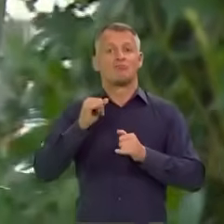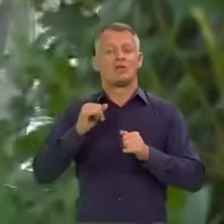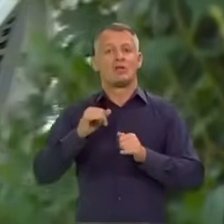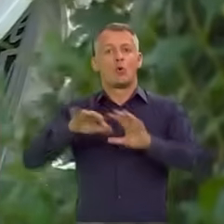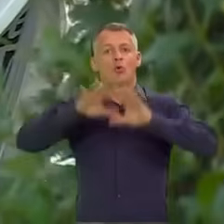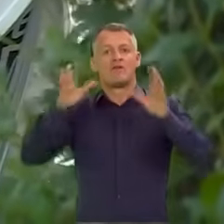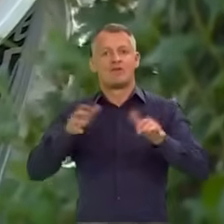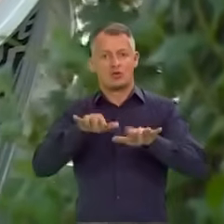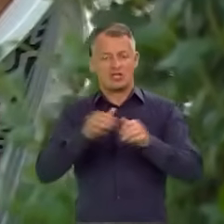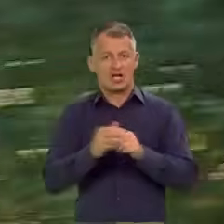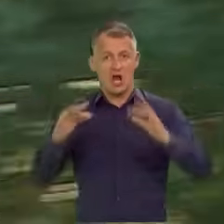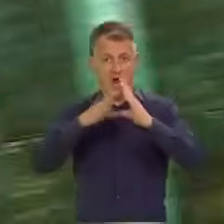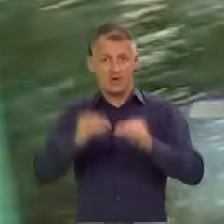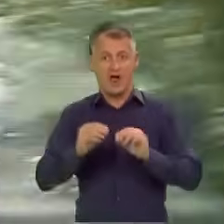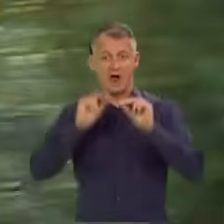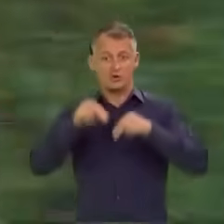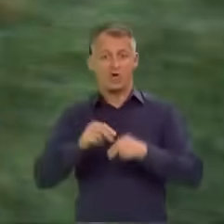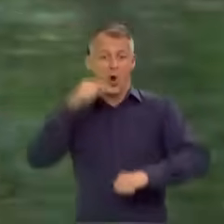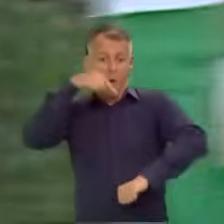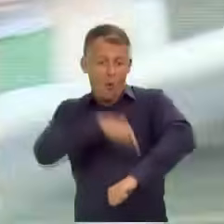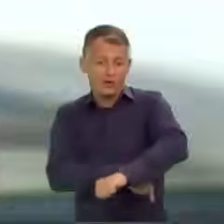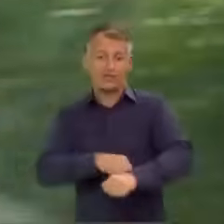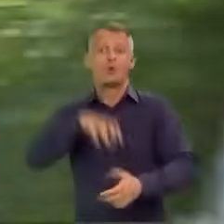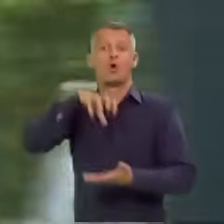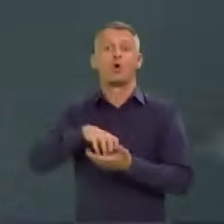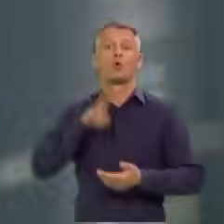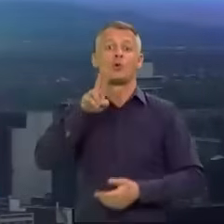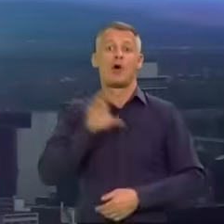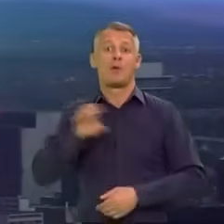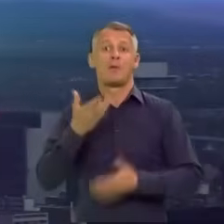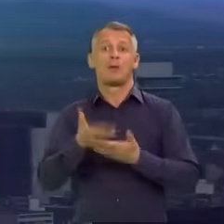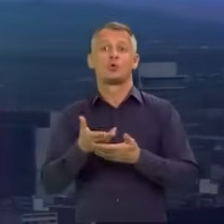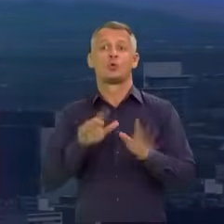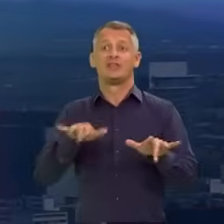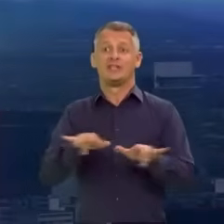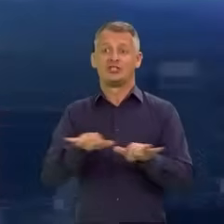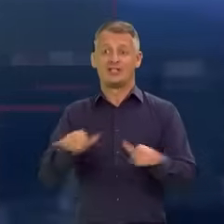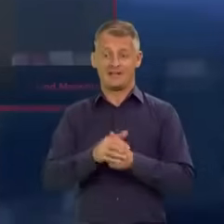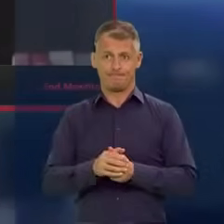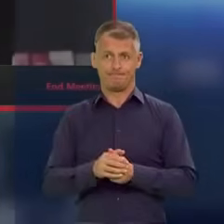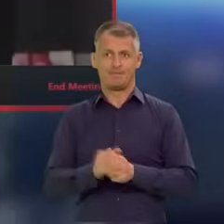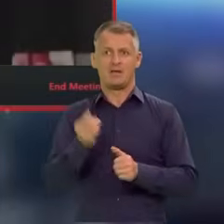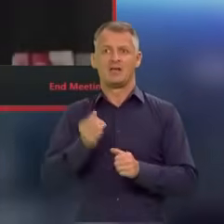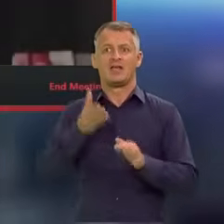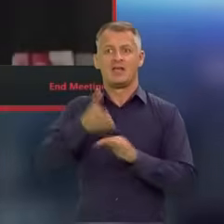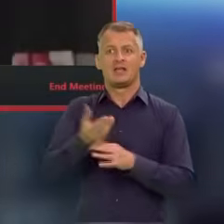pe ultimul loc în Uniunea Europeană la capitolul digitalizare. Aici intervin mai mulți factori. Intervine